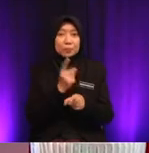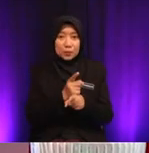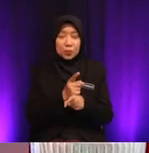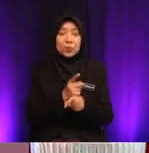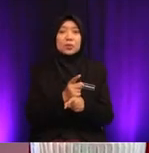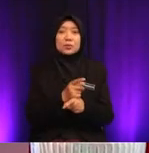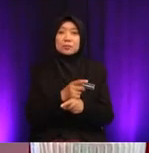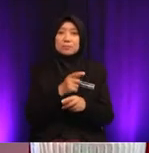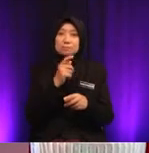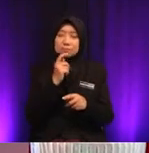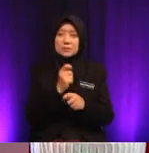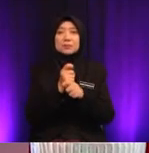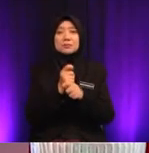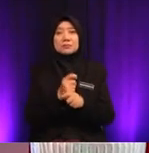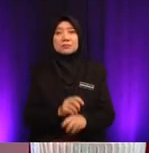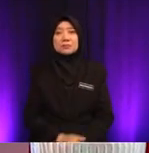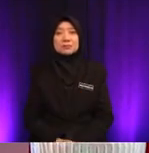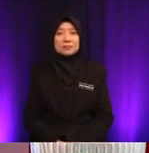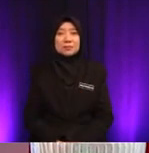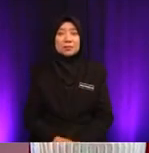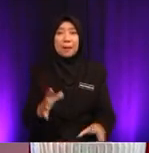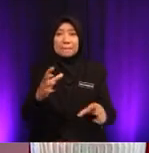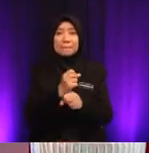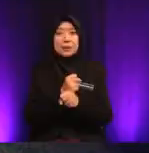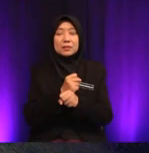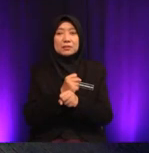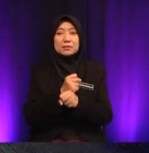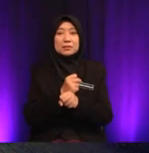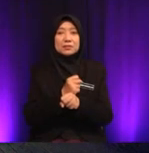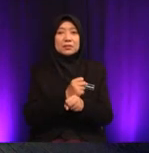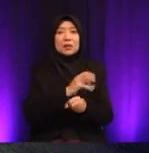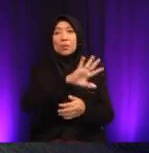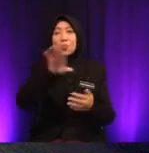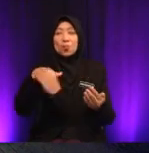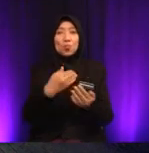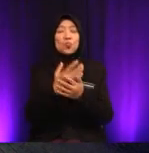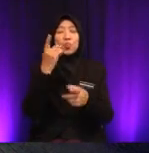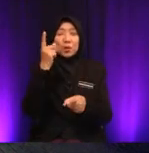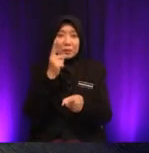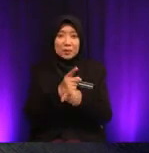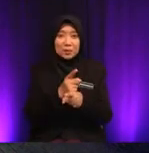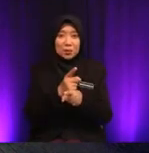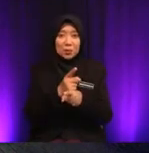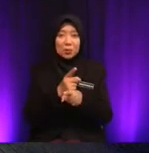tepat sekali aku mau dapat semua betul Alhamdulillah